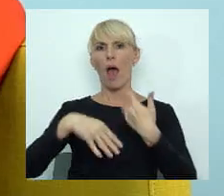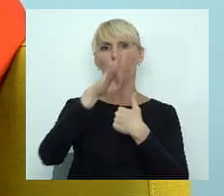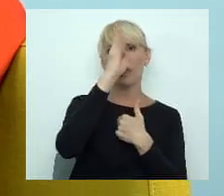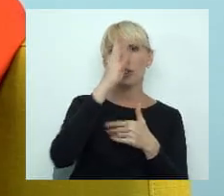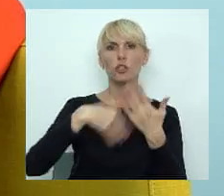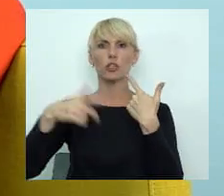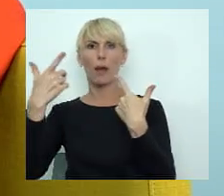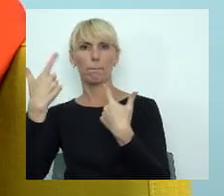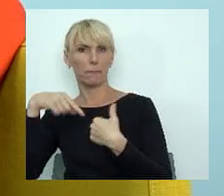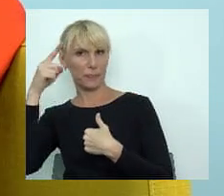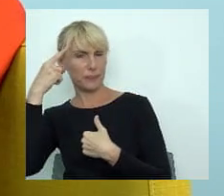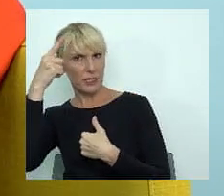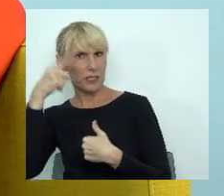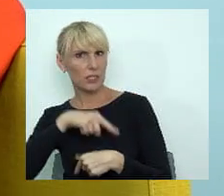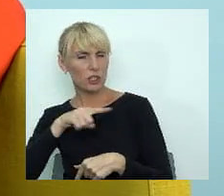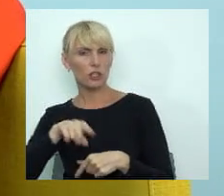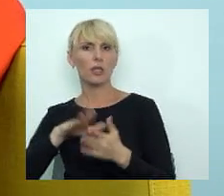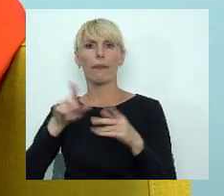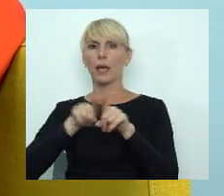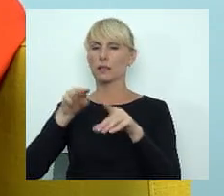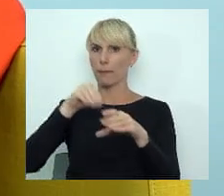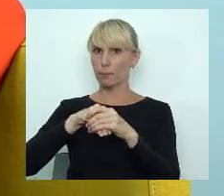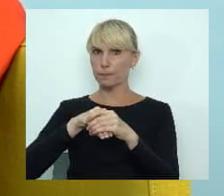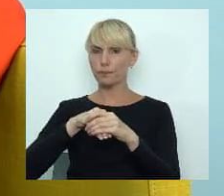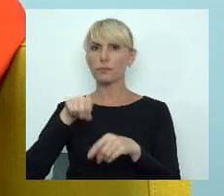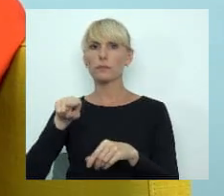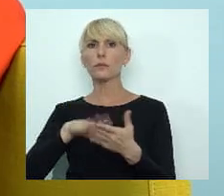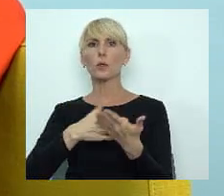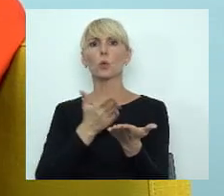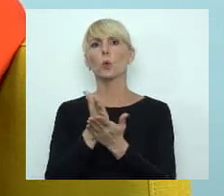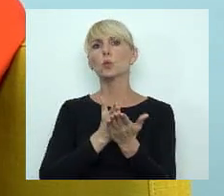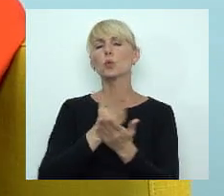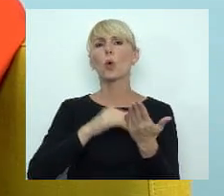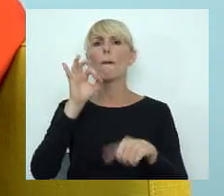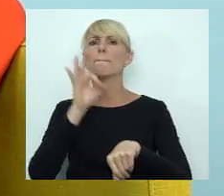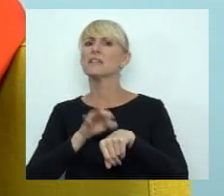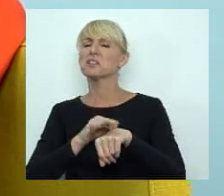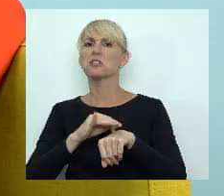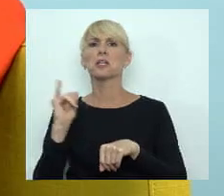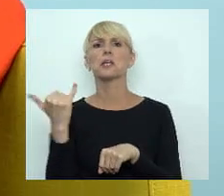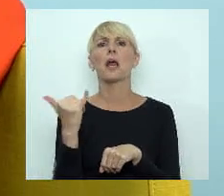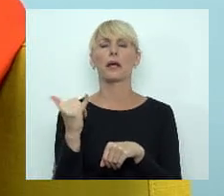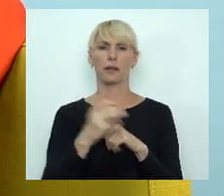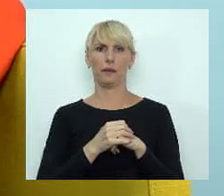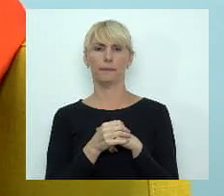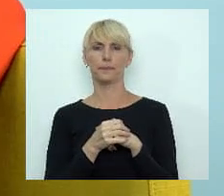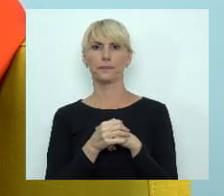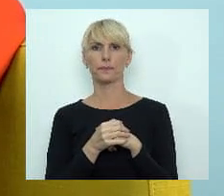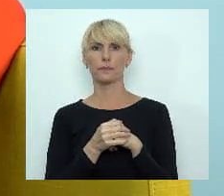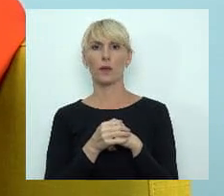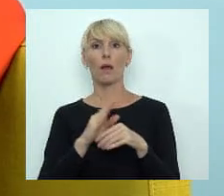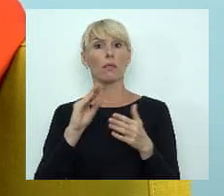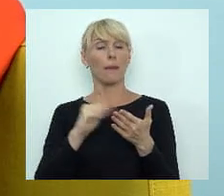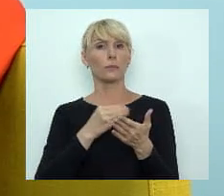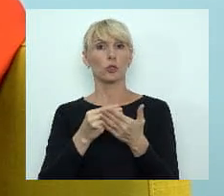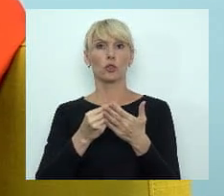psychicznego. Dane o stanie zdrowia to także informacje o tym, z jakich usług medycznych korzystamy. Dane o stanie zdrowia to są także dane o